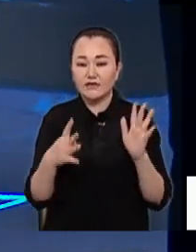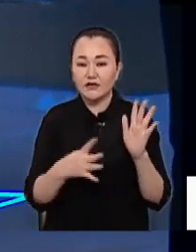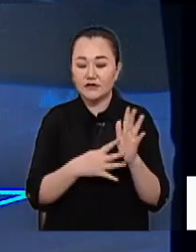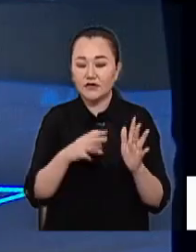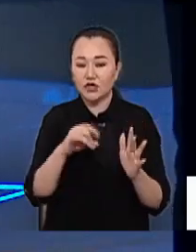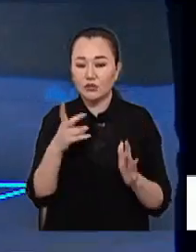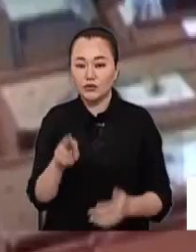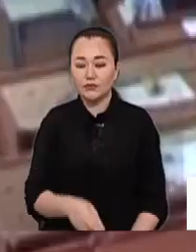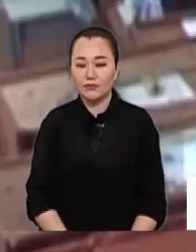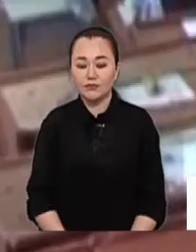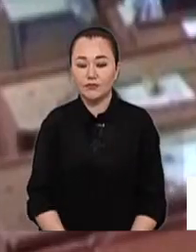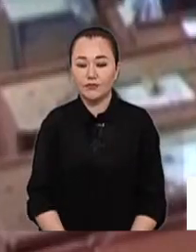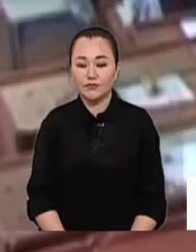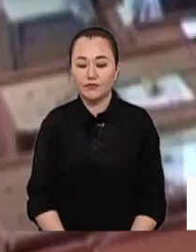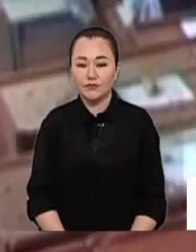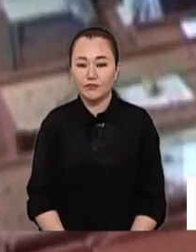19 июня.